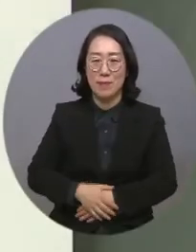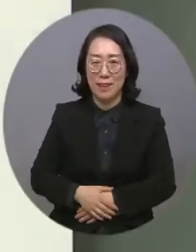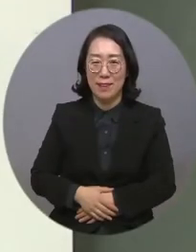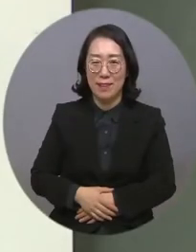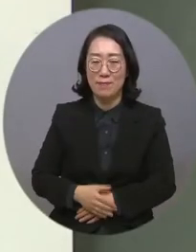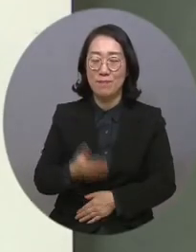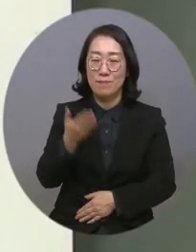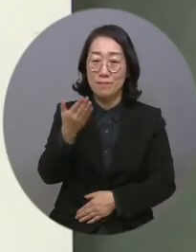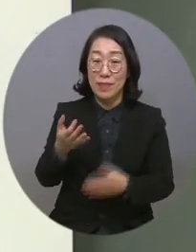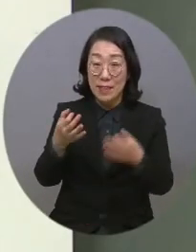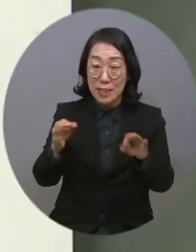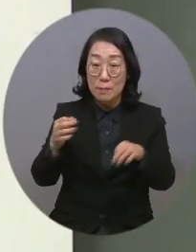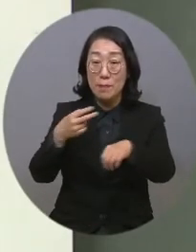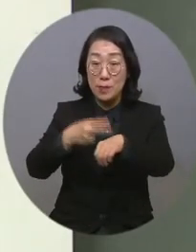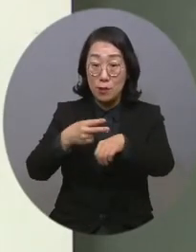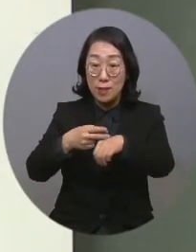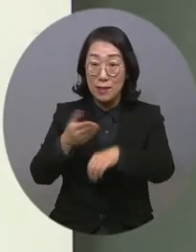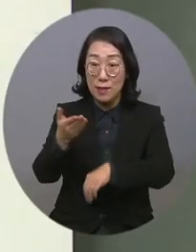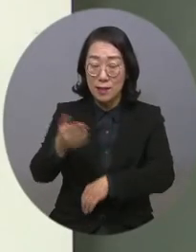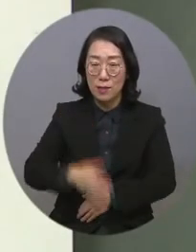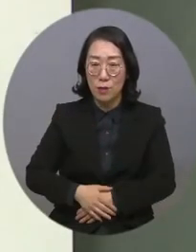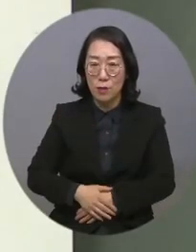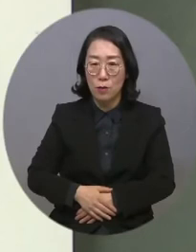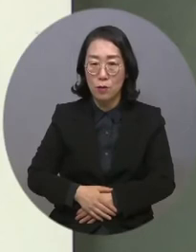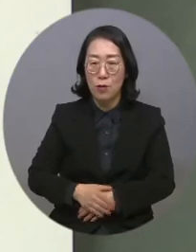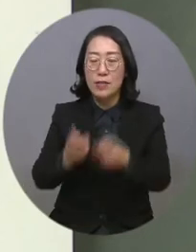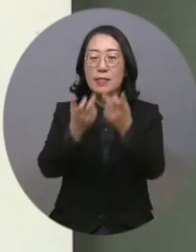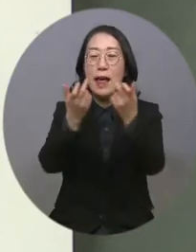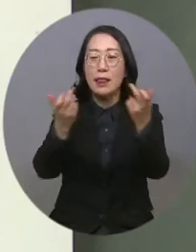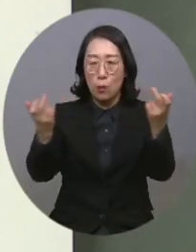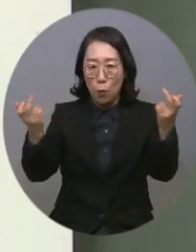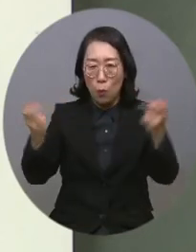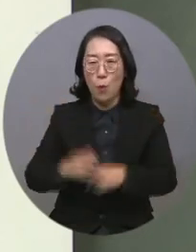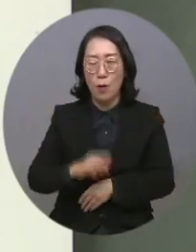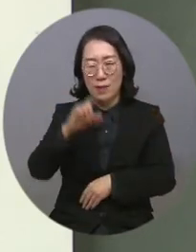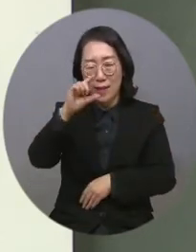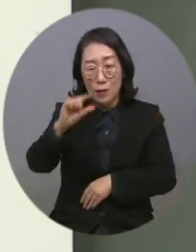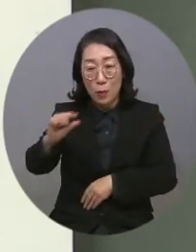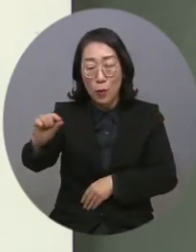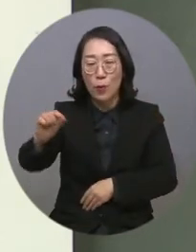김교진 교수께서는 두메산골에 아주